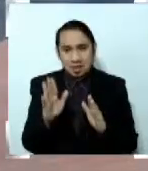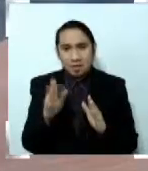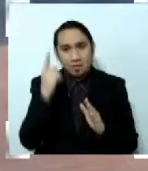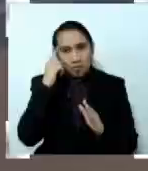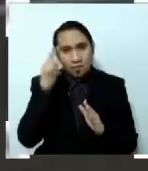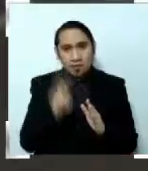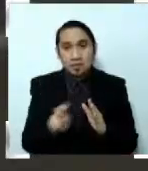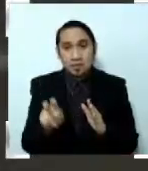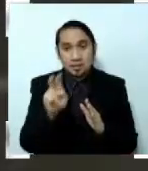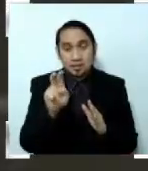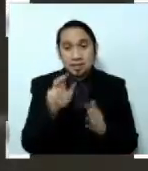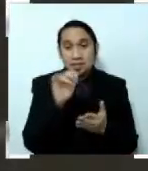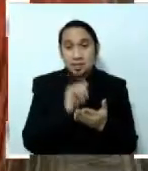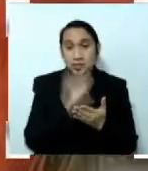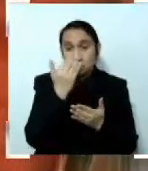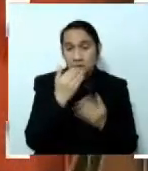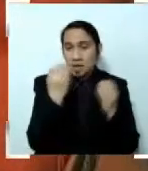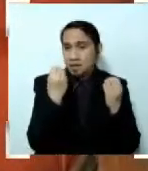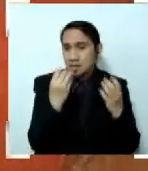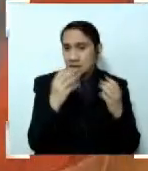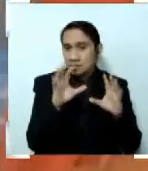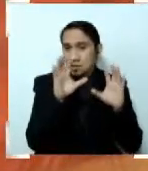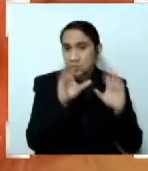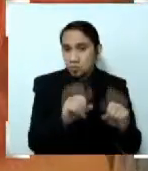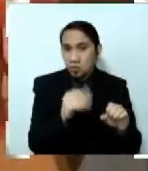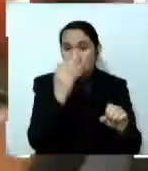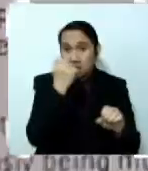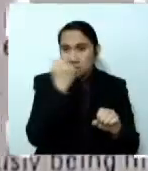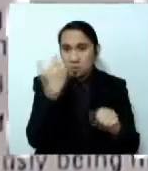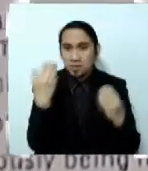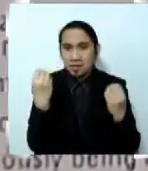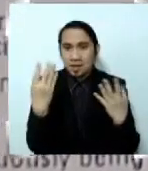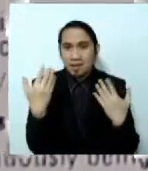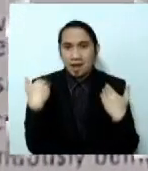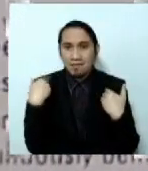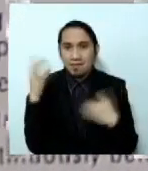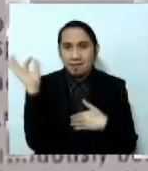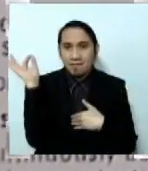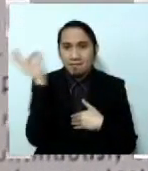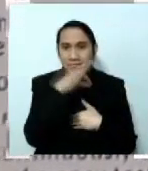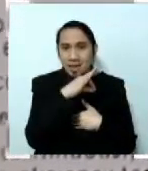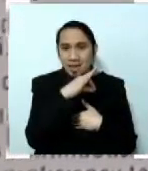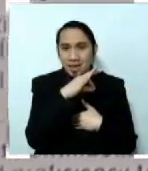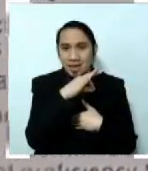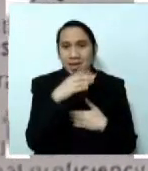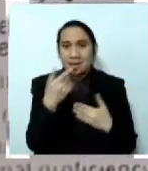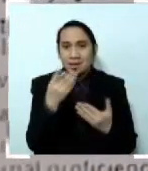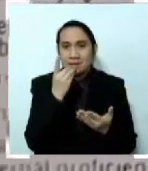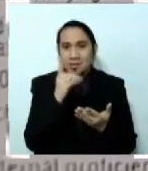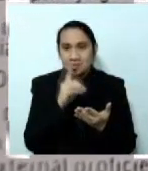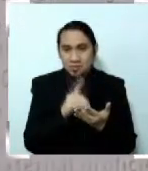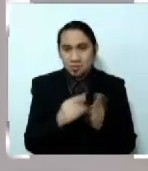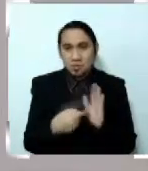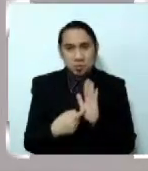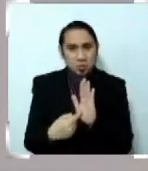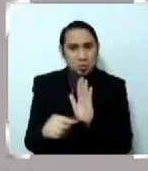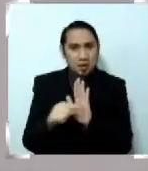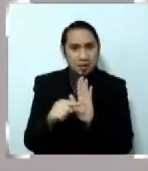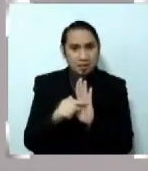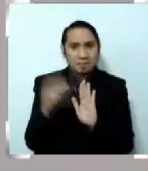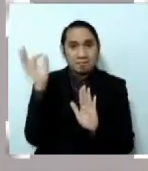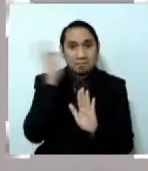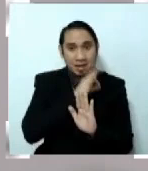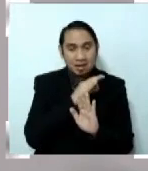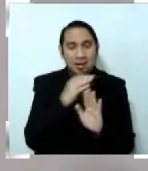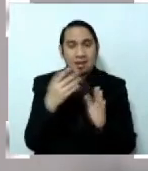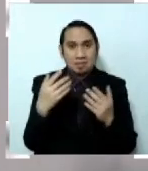ngayong nahuhuli na may meke ng dokumento para palabasing negatibo sila sa COVID-19. Pero kung dati